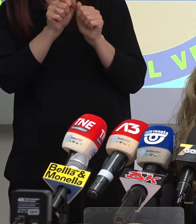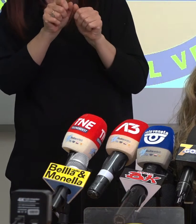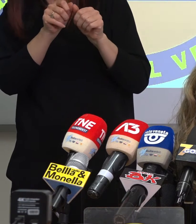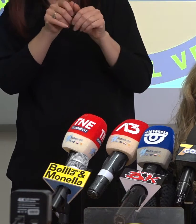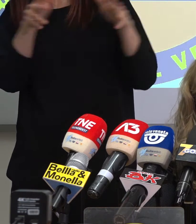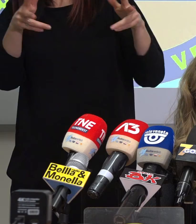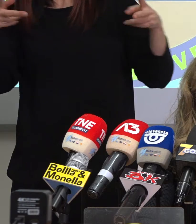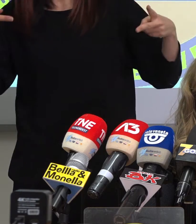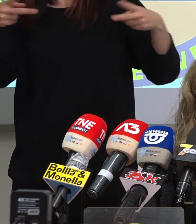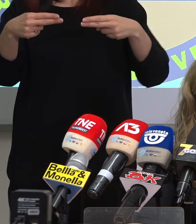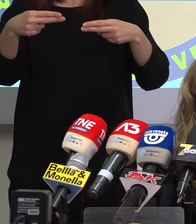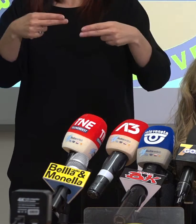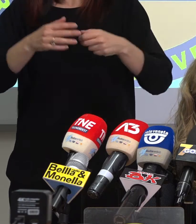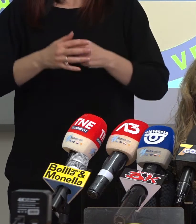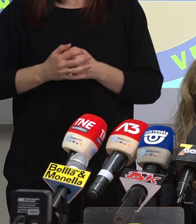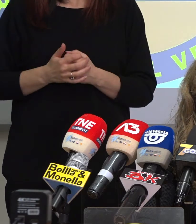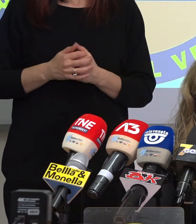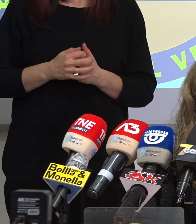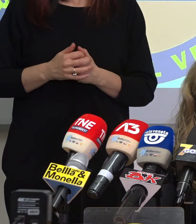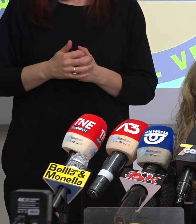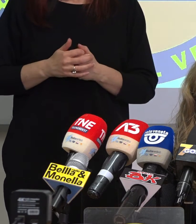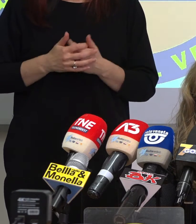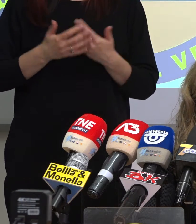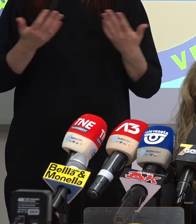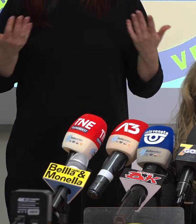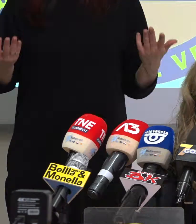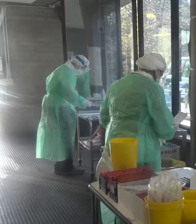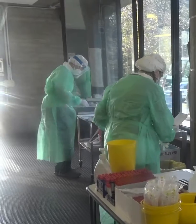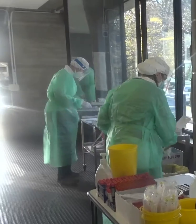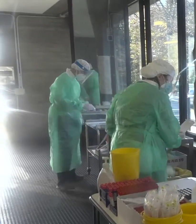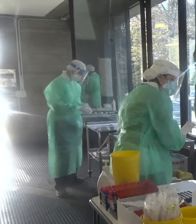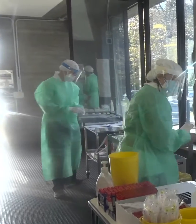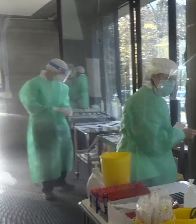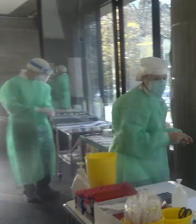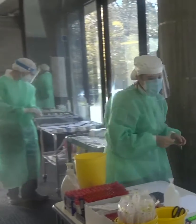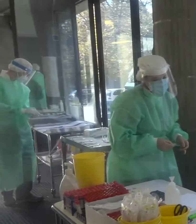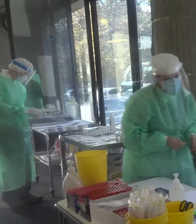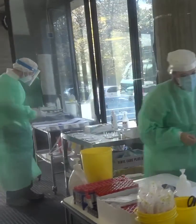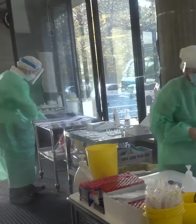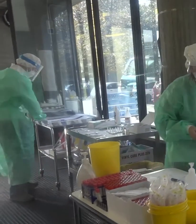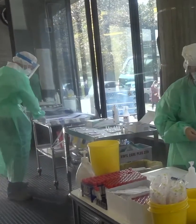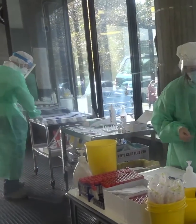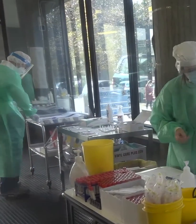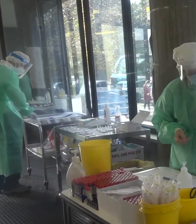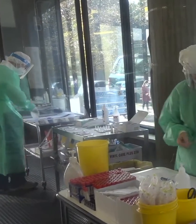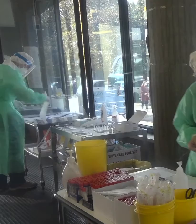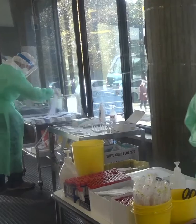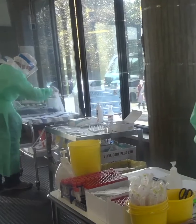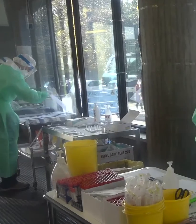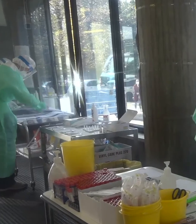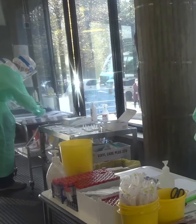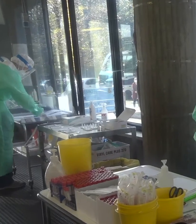altre persone. Allora, la ricerca dei contatti del caso